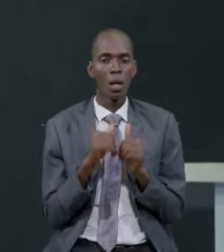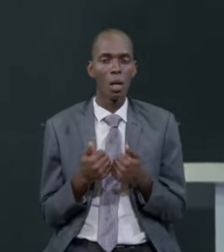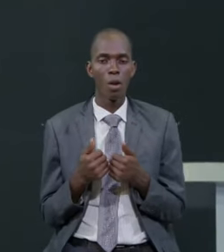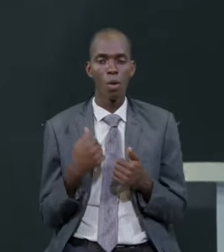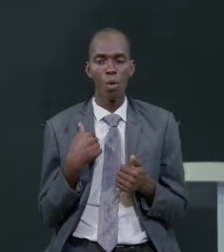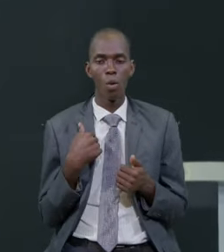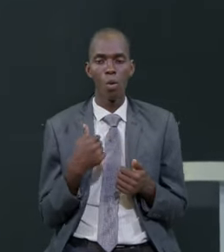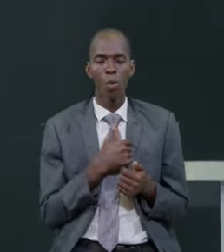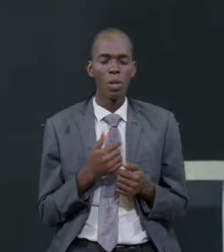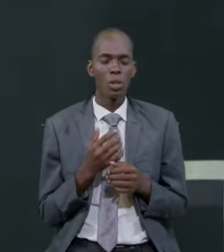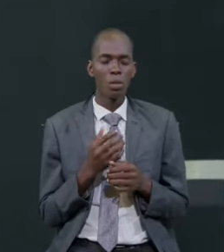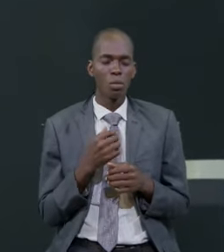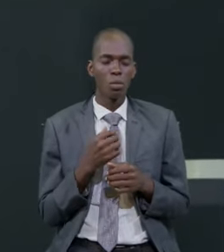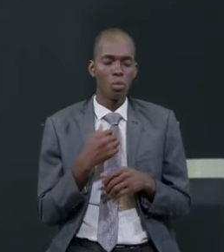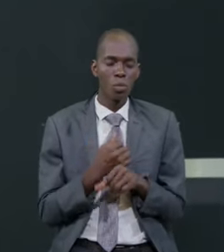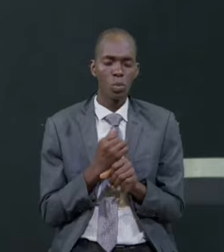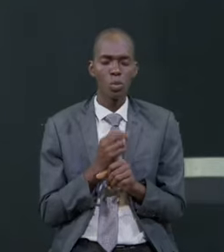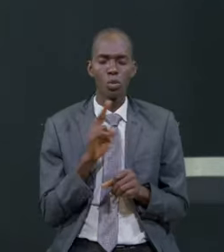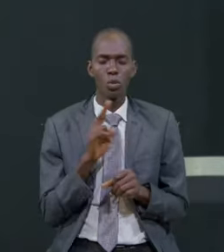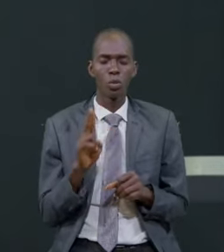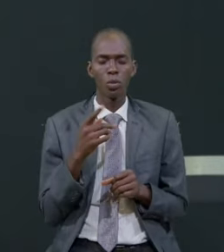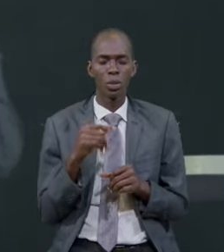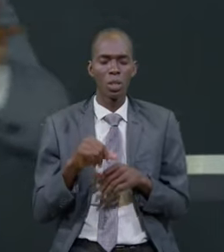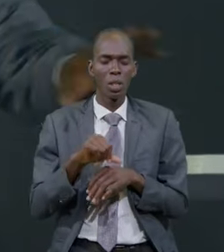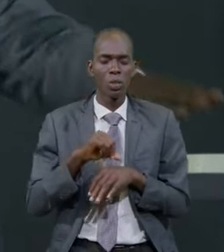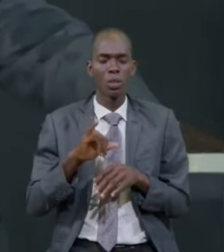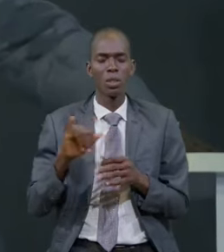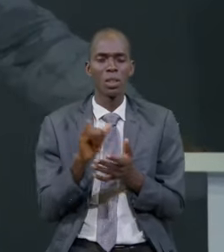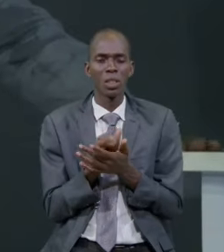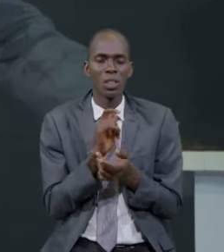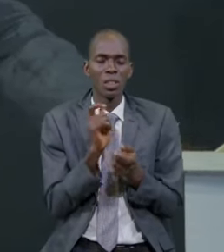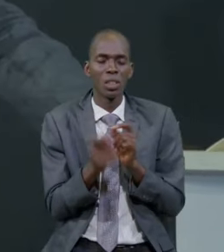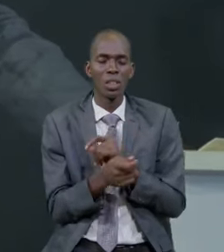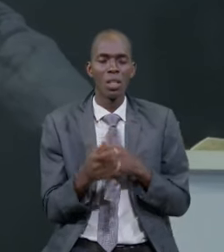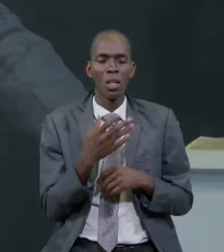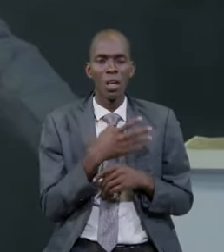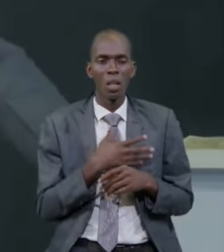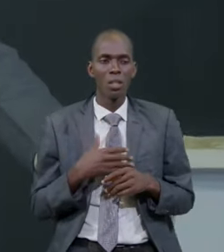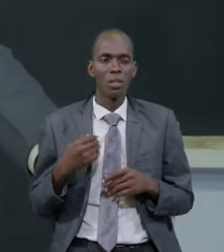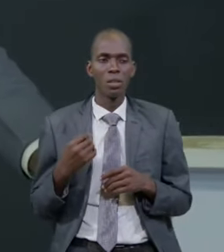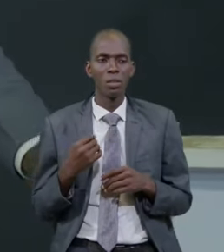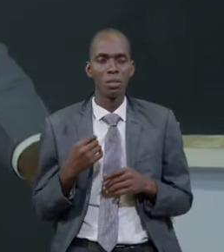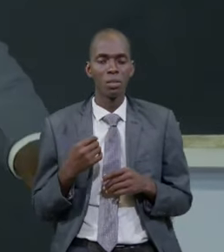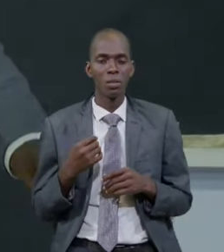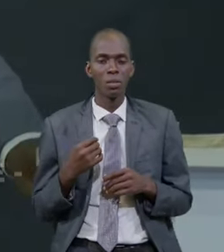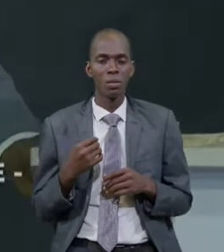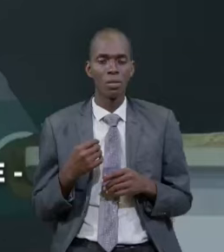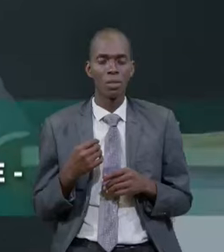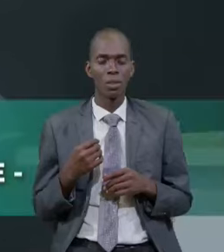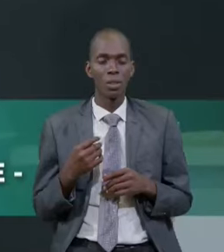C'est comme ça que je fais usage de l'onction qui transforme le F.